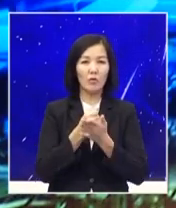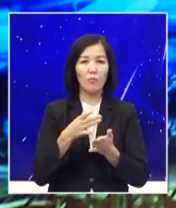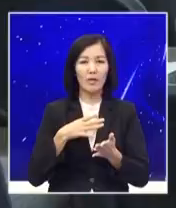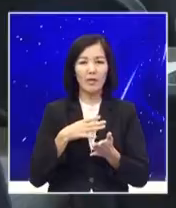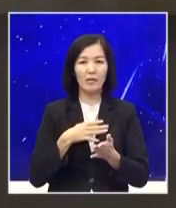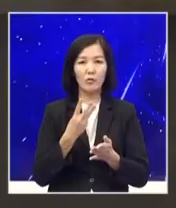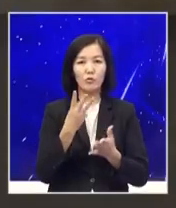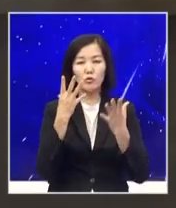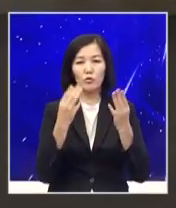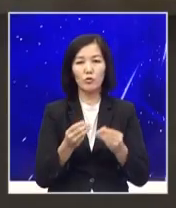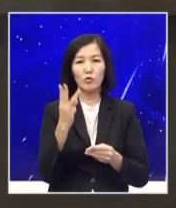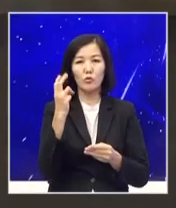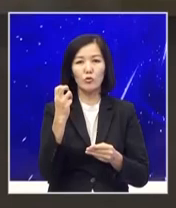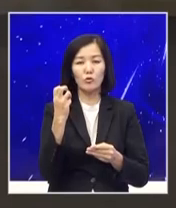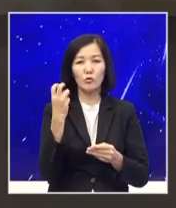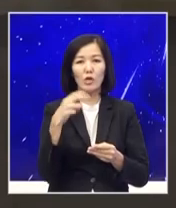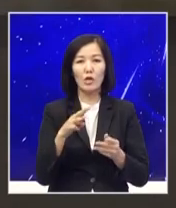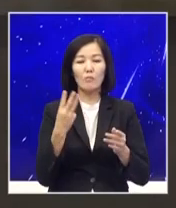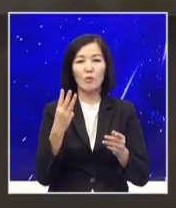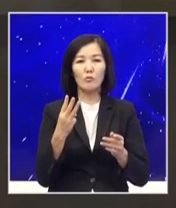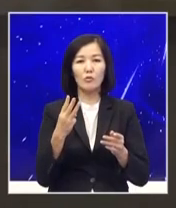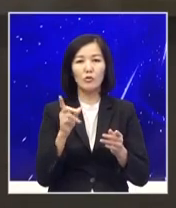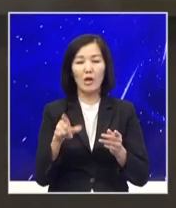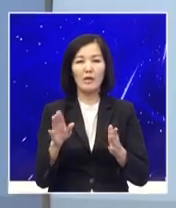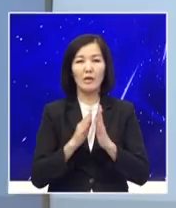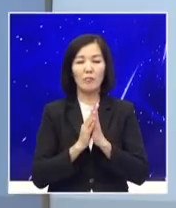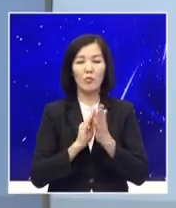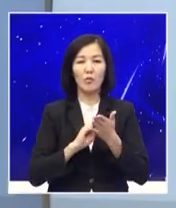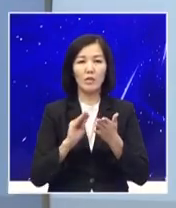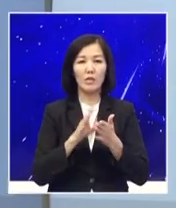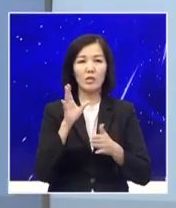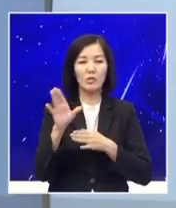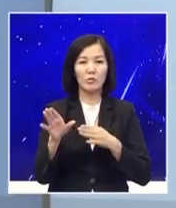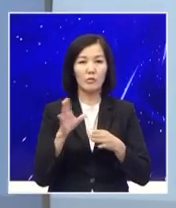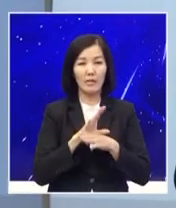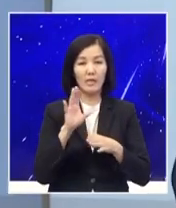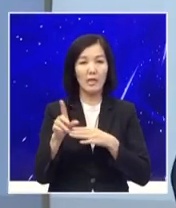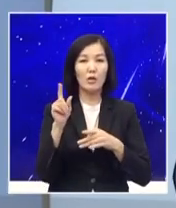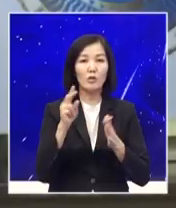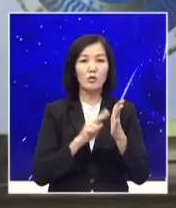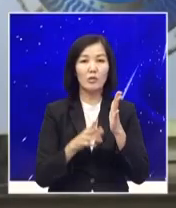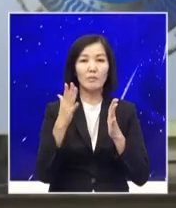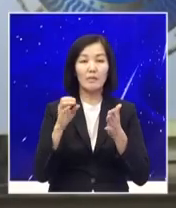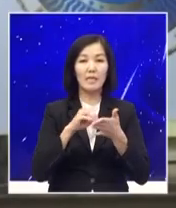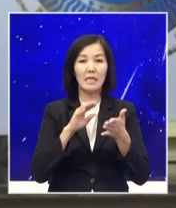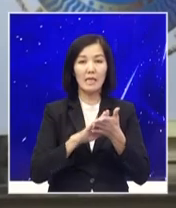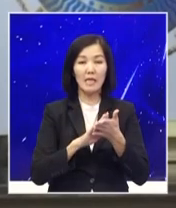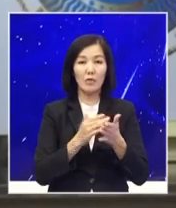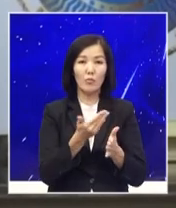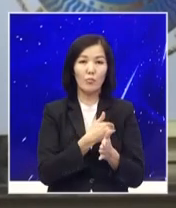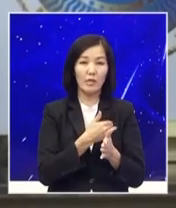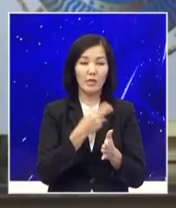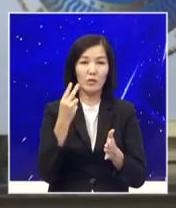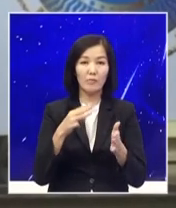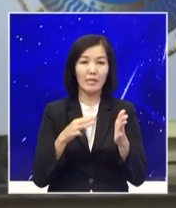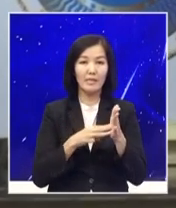болғаны 3 күнде 323 адам өтініш қалдырыпты. Оның 175-і бүгінде тіркеуден өтіп те үлгерген. Үміткерлер өтініші